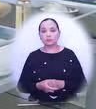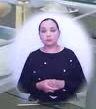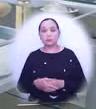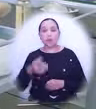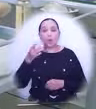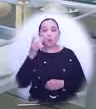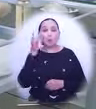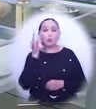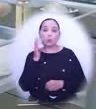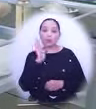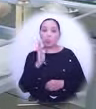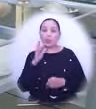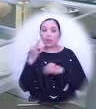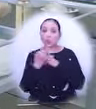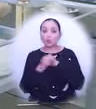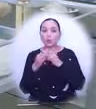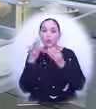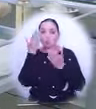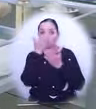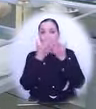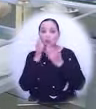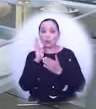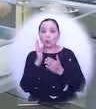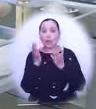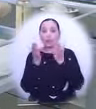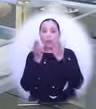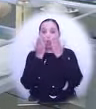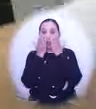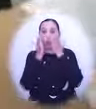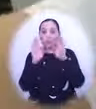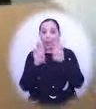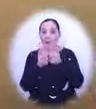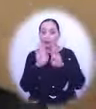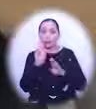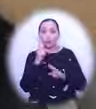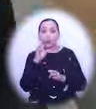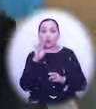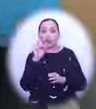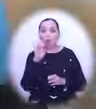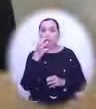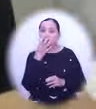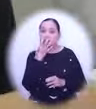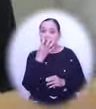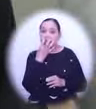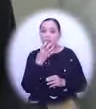Surib bo'lgandan so'ng sochiq bilan yopiladi. Chunki niqobimiz issiq